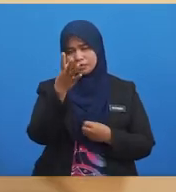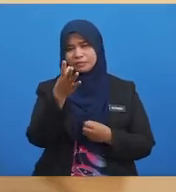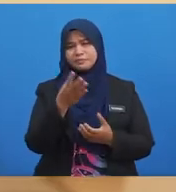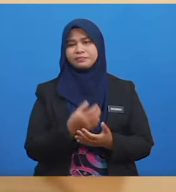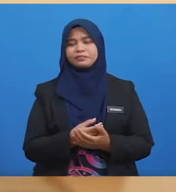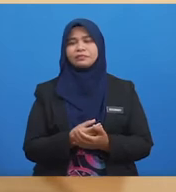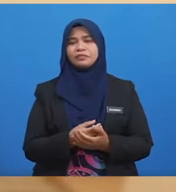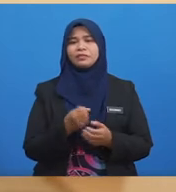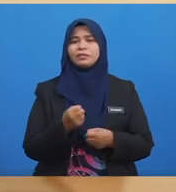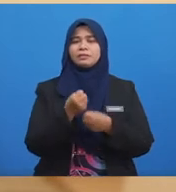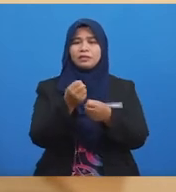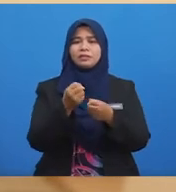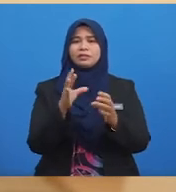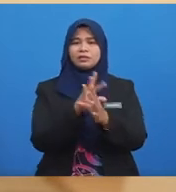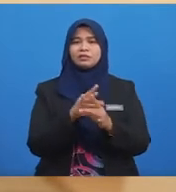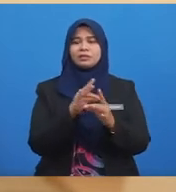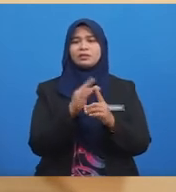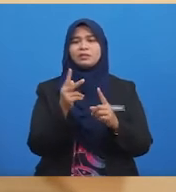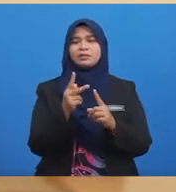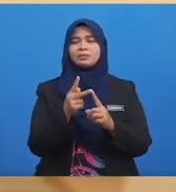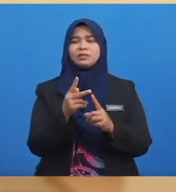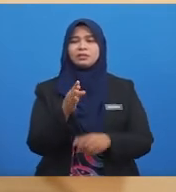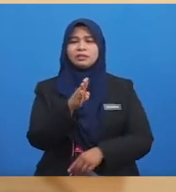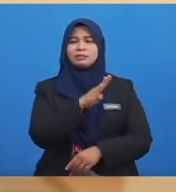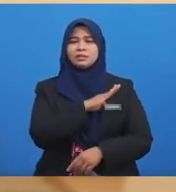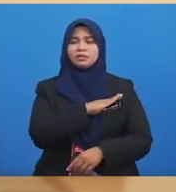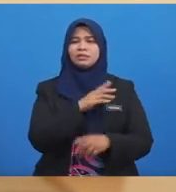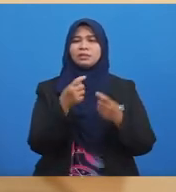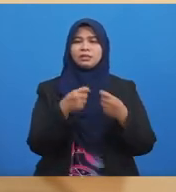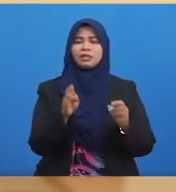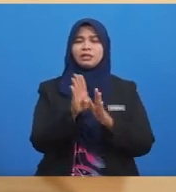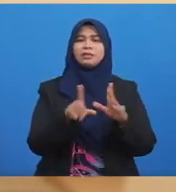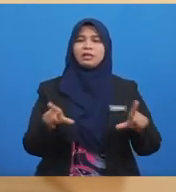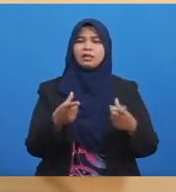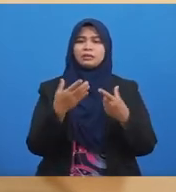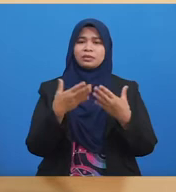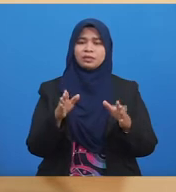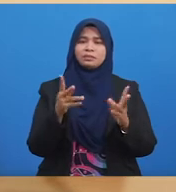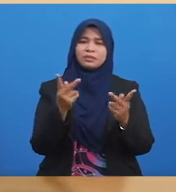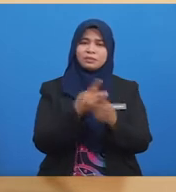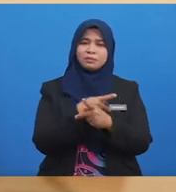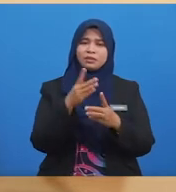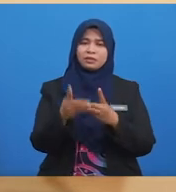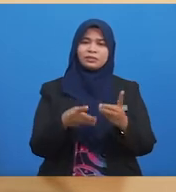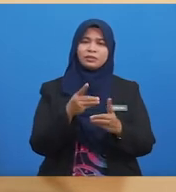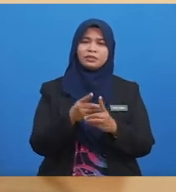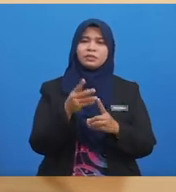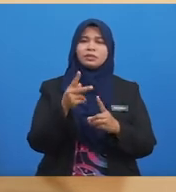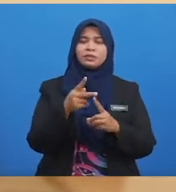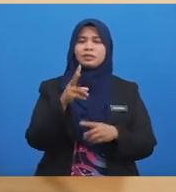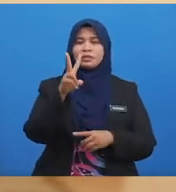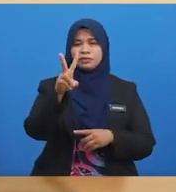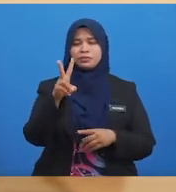Sebagai rumusan pembelajaran hari ini, penyerahan Sarawak kepada British telah berlaku selepas Perang Dunia